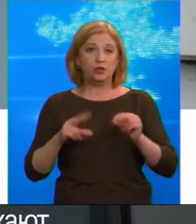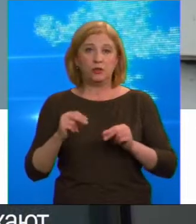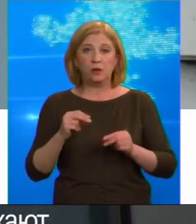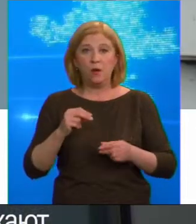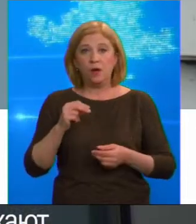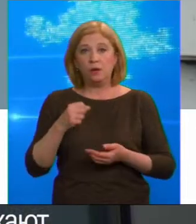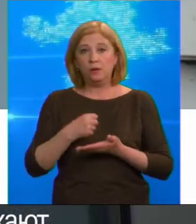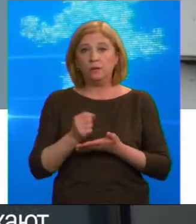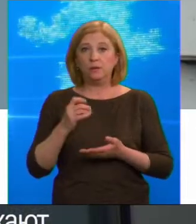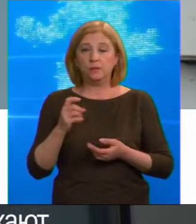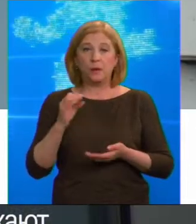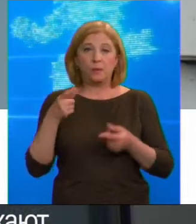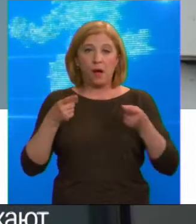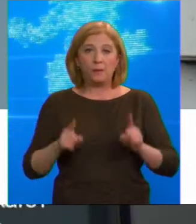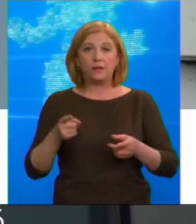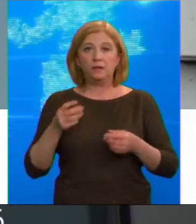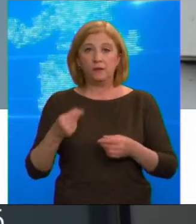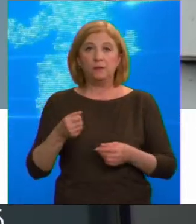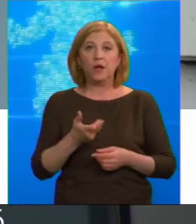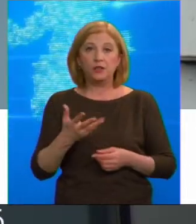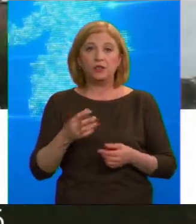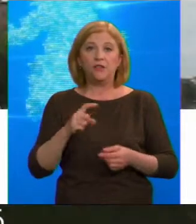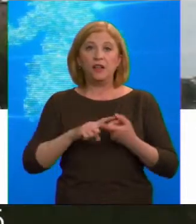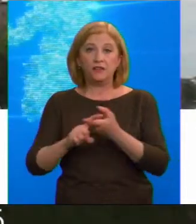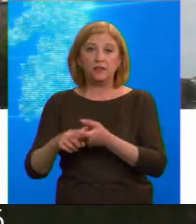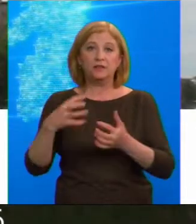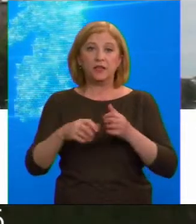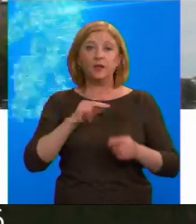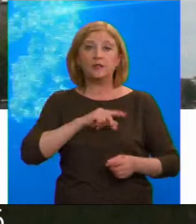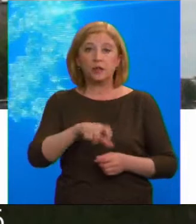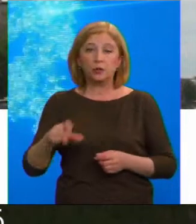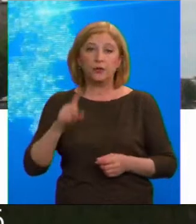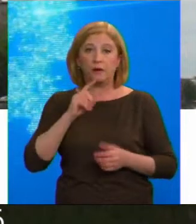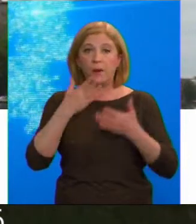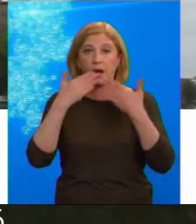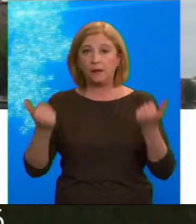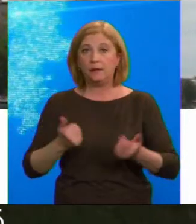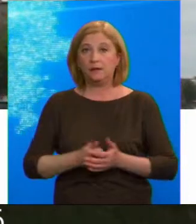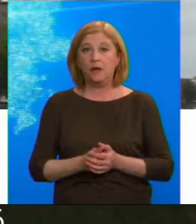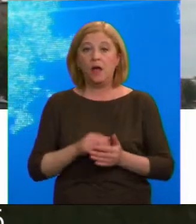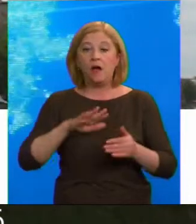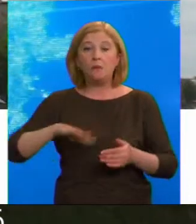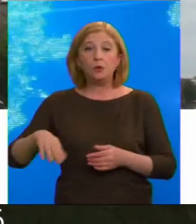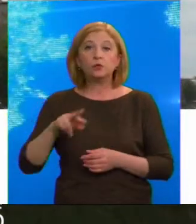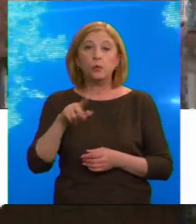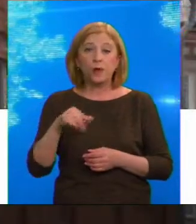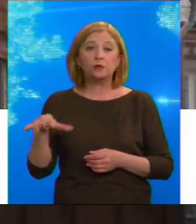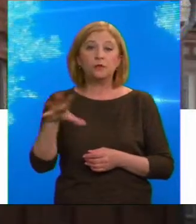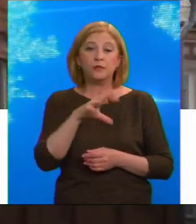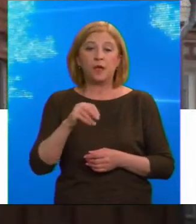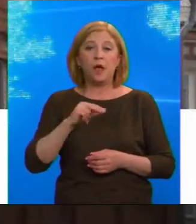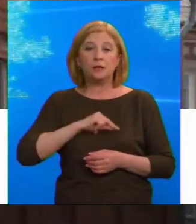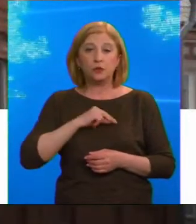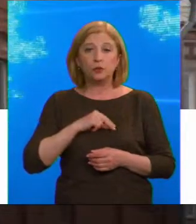преждевременным, поскольку объективных данных о количестве инфицированных среди сотрудников пока нет. Минувшую пятницу все сотрудники